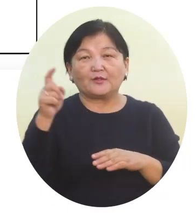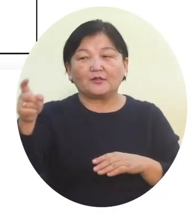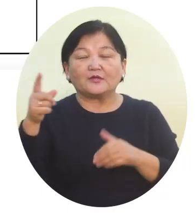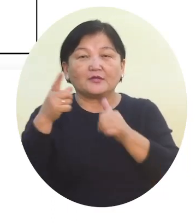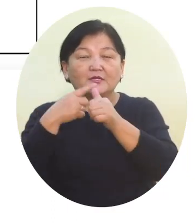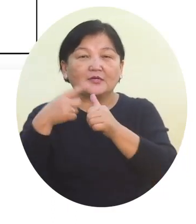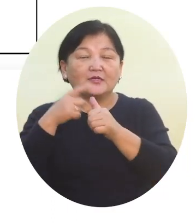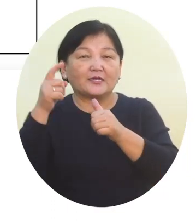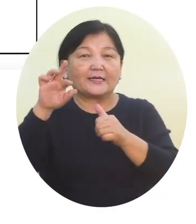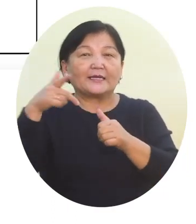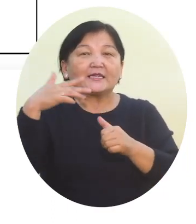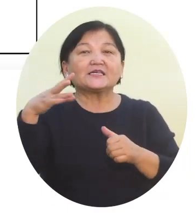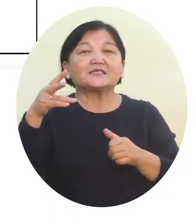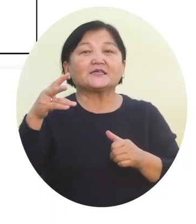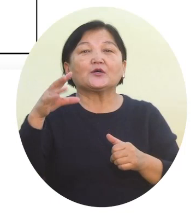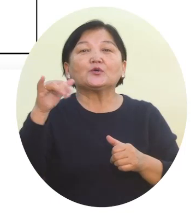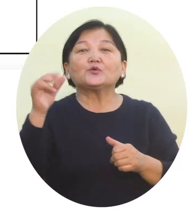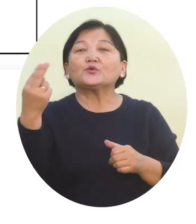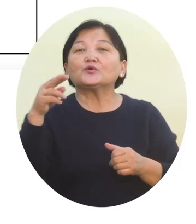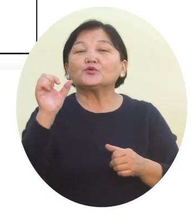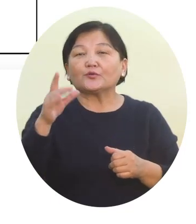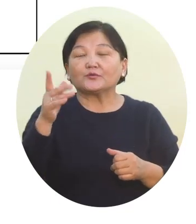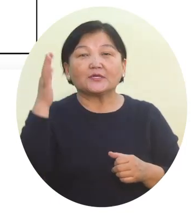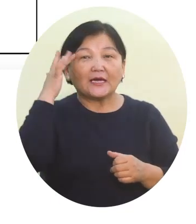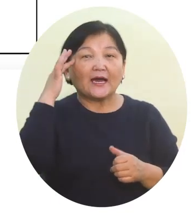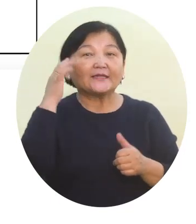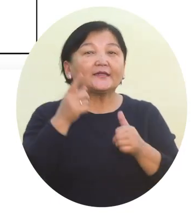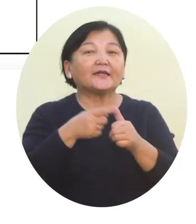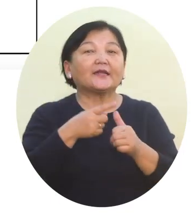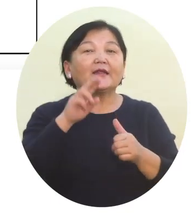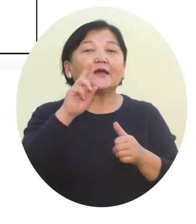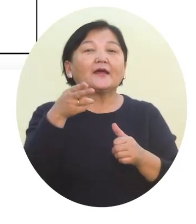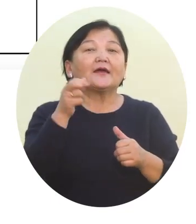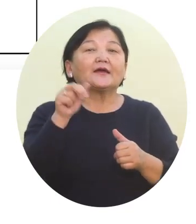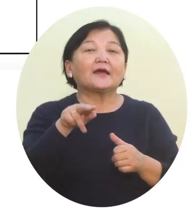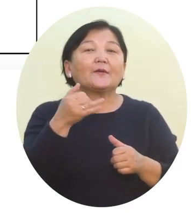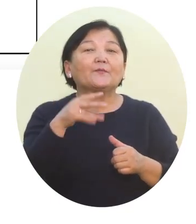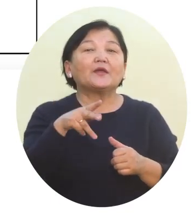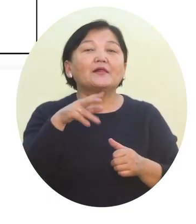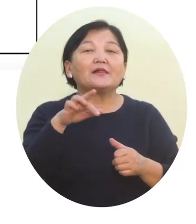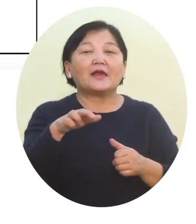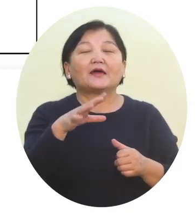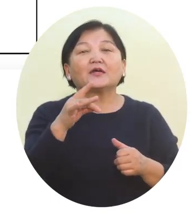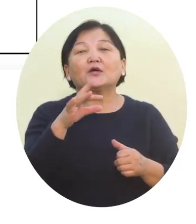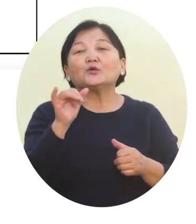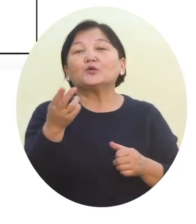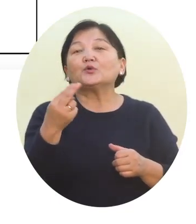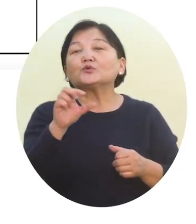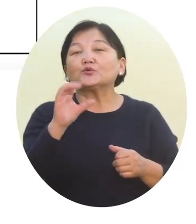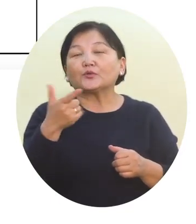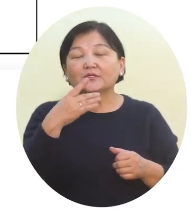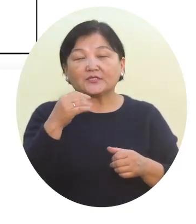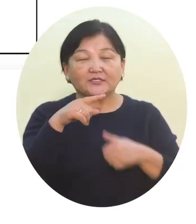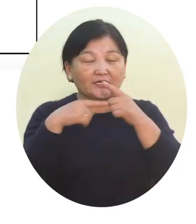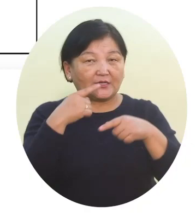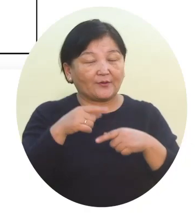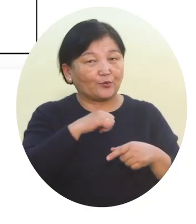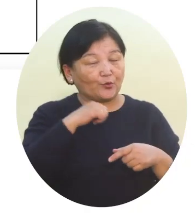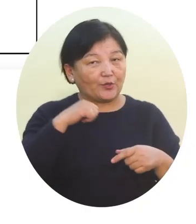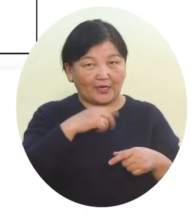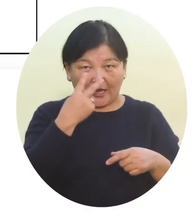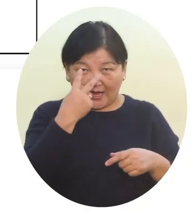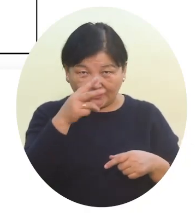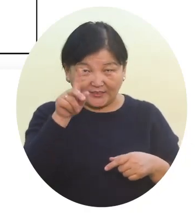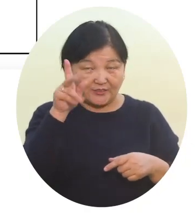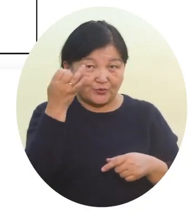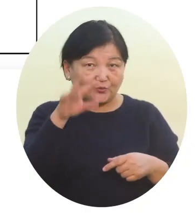судас буюу капилляр судас гэж нэрлэдэг болохыг бас ярилцсан. Тийм болохоор энэ баган дээр өөрсдийнхөө ажигласан зүйлсийг тайлбарлаж бичээрэй.